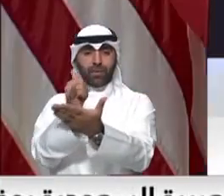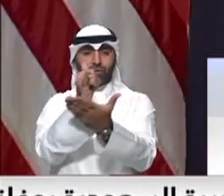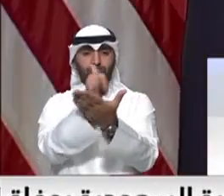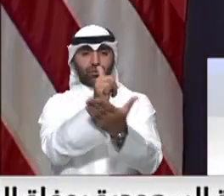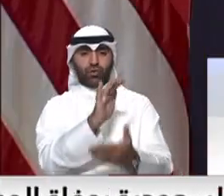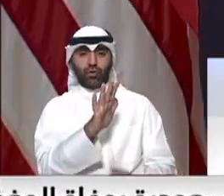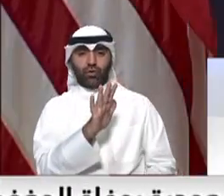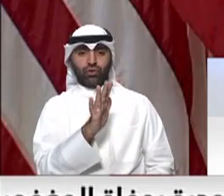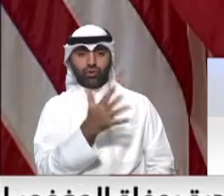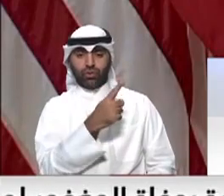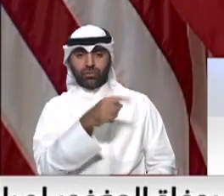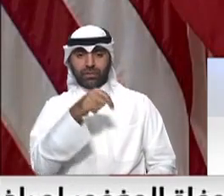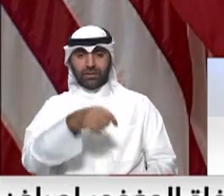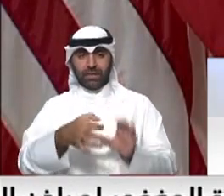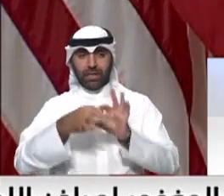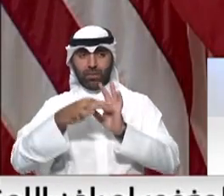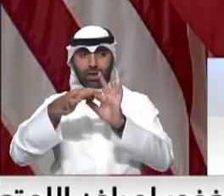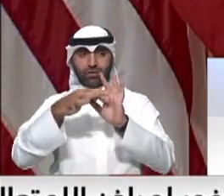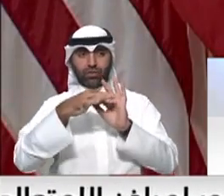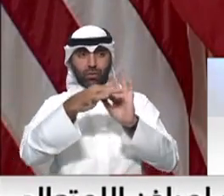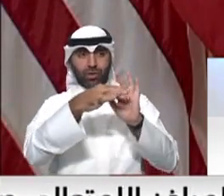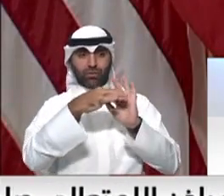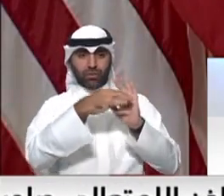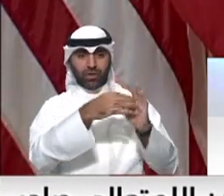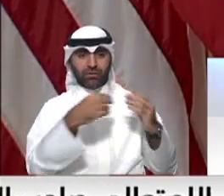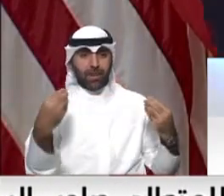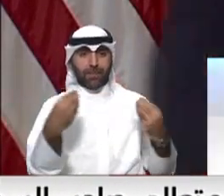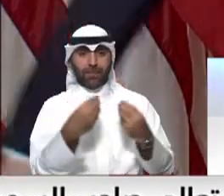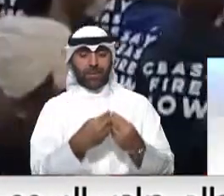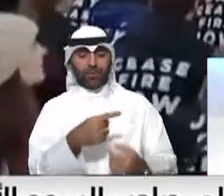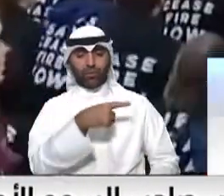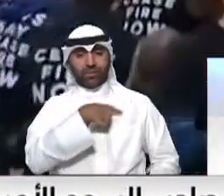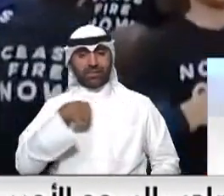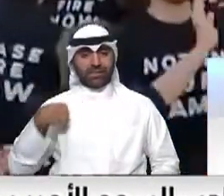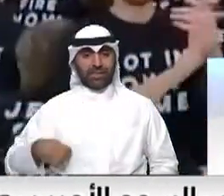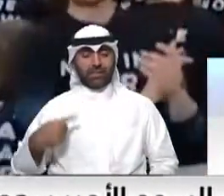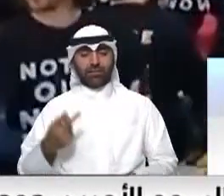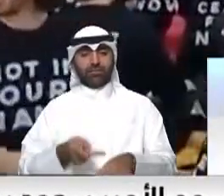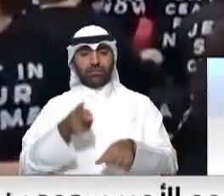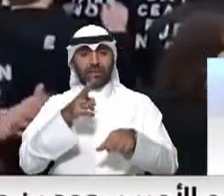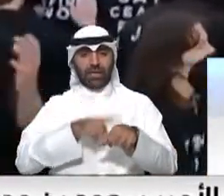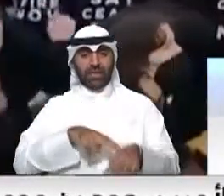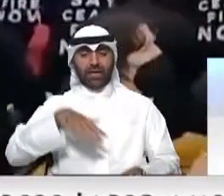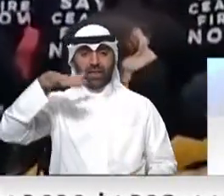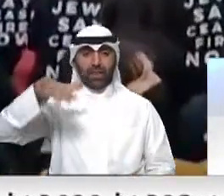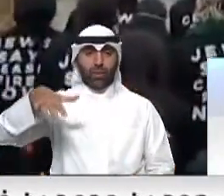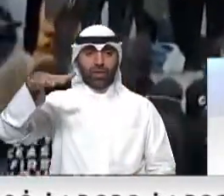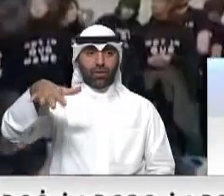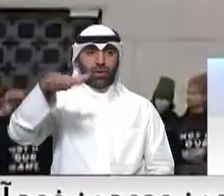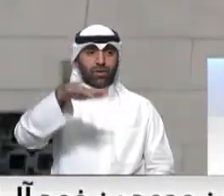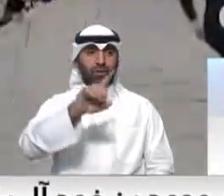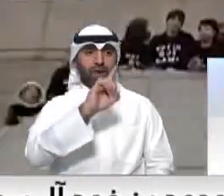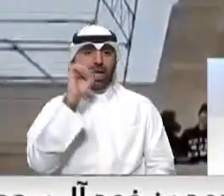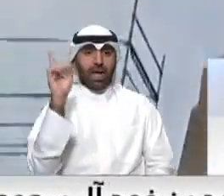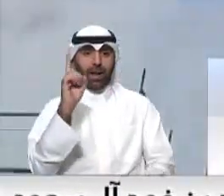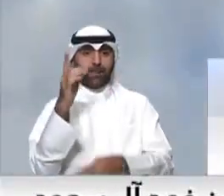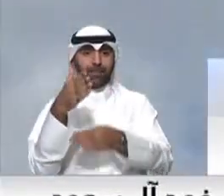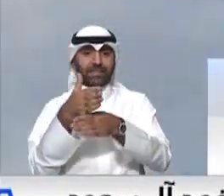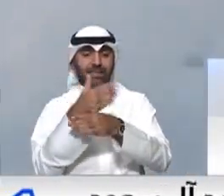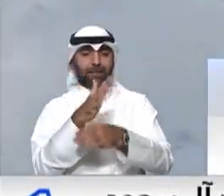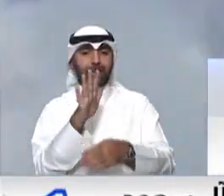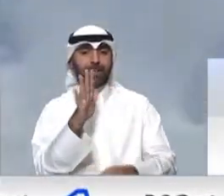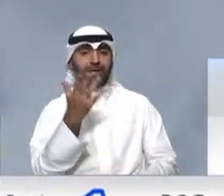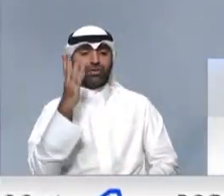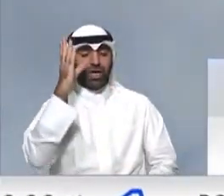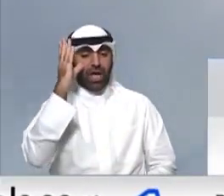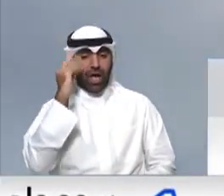استطلاع الراي لوكاله الاسوشيتد بريس والذي اظهر اعتراض نصف الديمقراطيين على تعامل الرئيس الامريكي مع الصراع الحالي مما دع